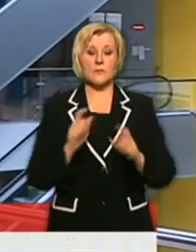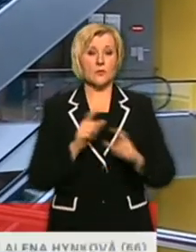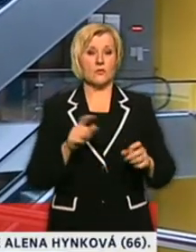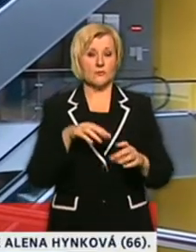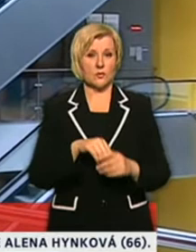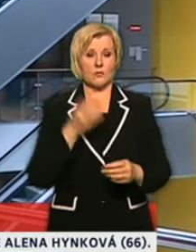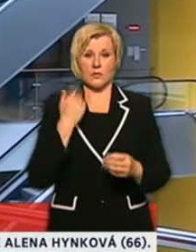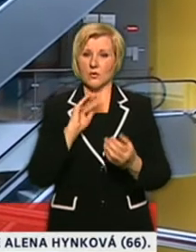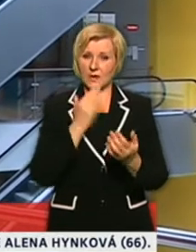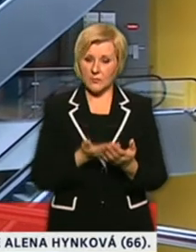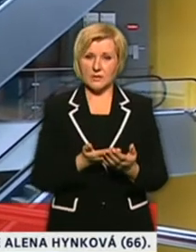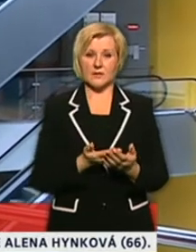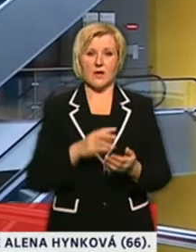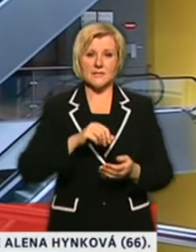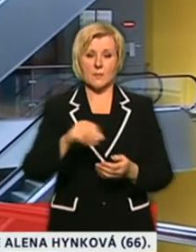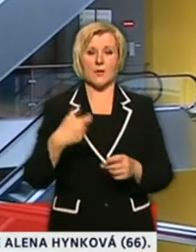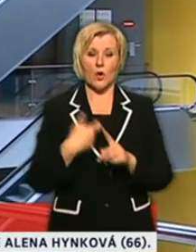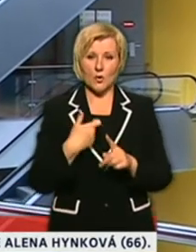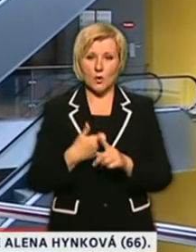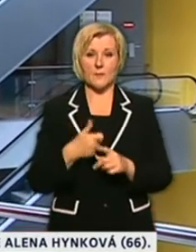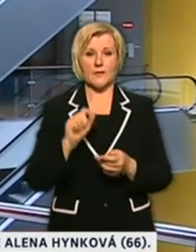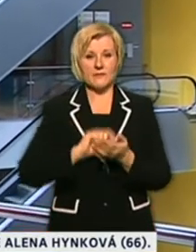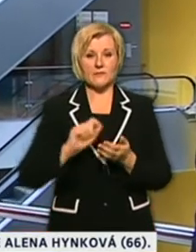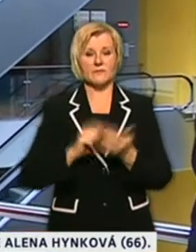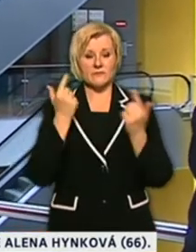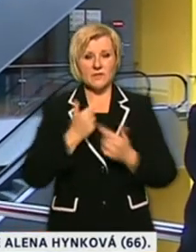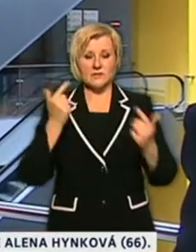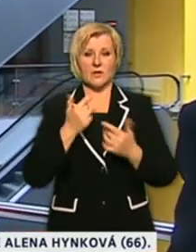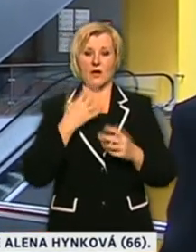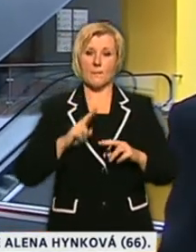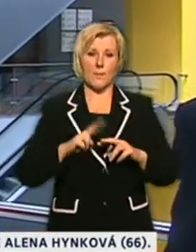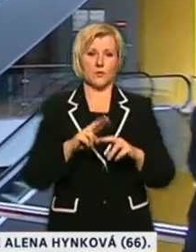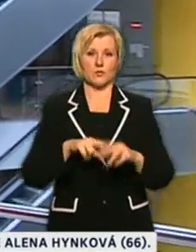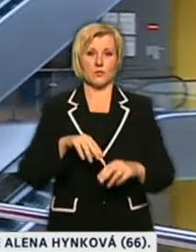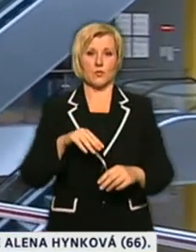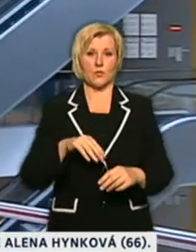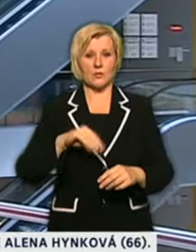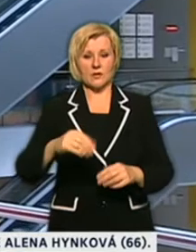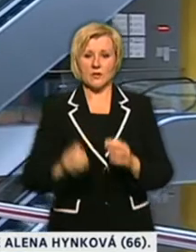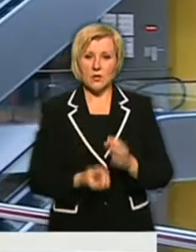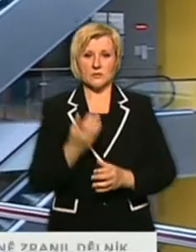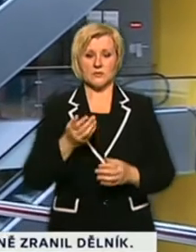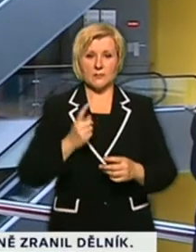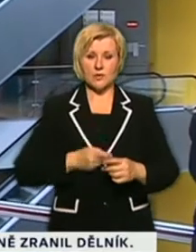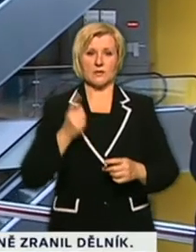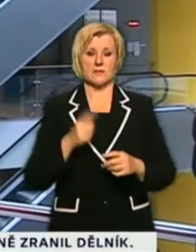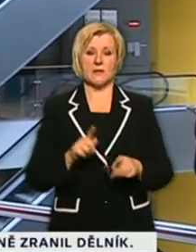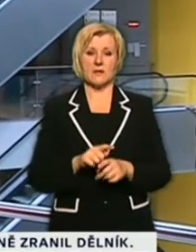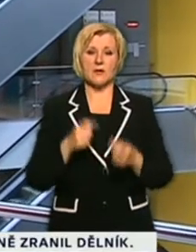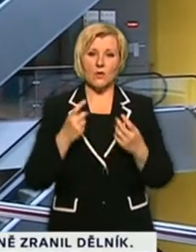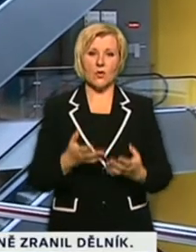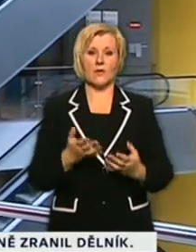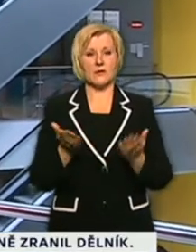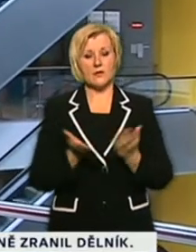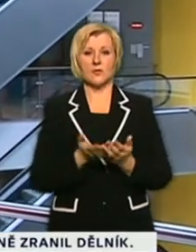nabídky především semen konopí, popisky, jakým způsobem je to vhodné pro pěstování, jak je to